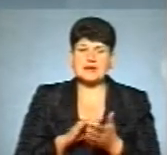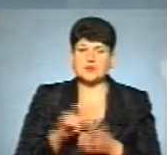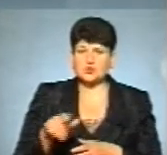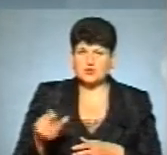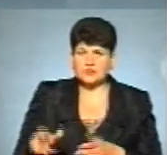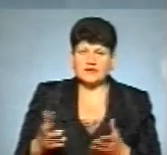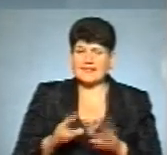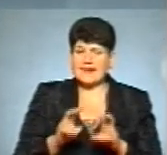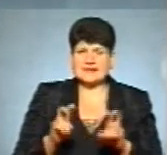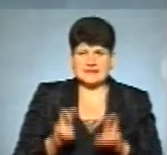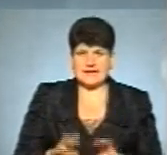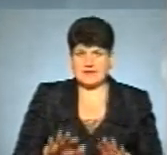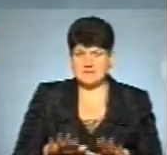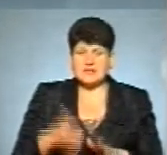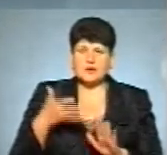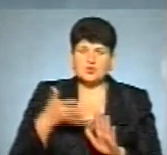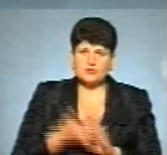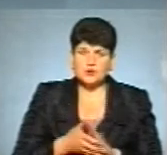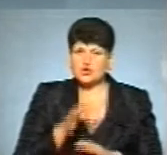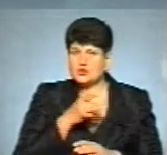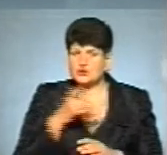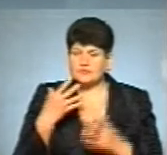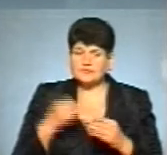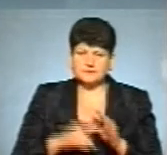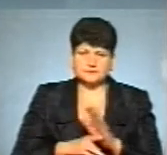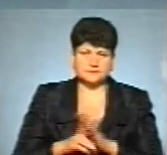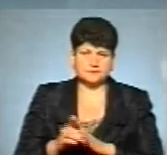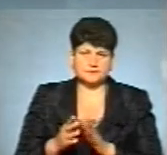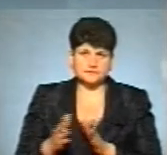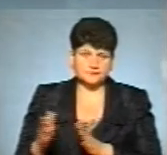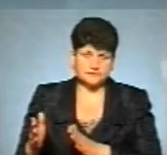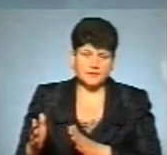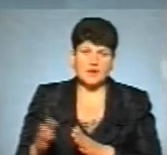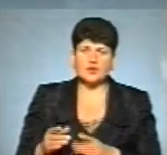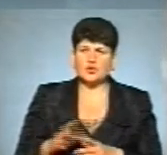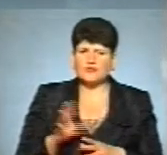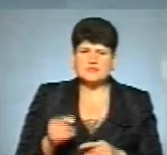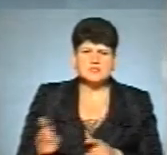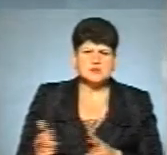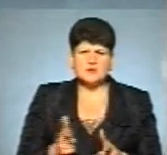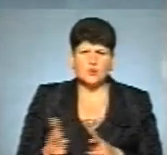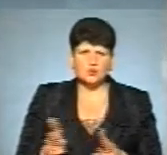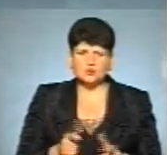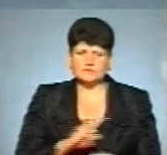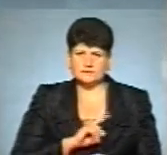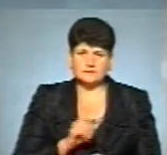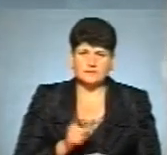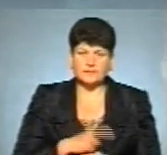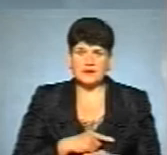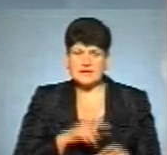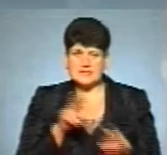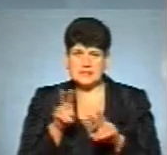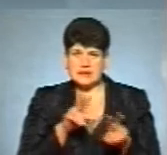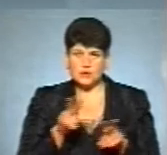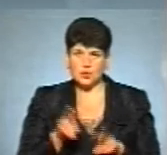екскурсоводів, які не сидять на місці, розуміють, що сезон рано чи пізно почнеться, то всі доволі активно готуються, тобто юридично слідкують за